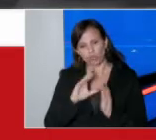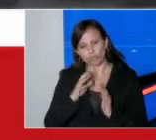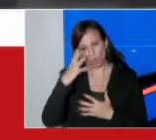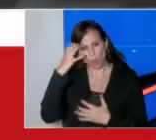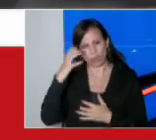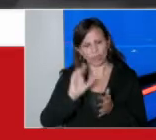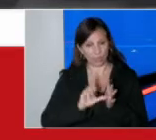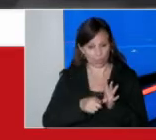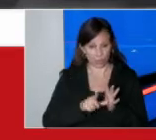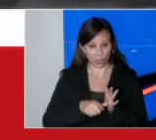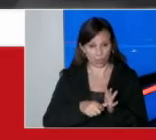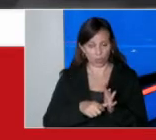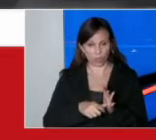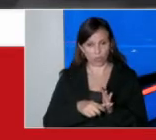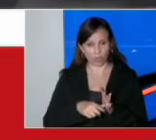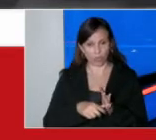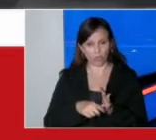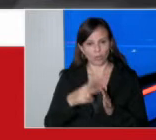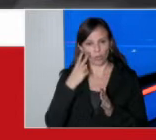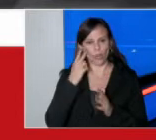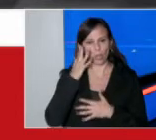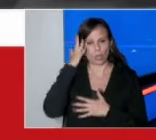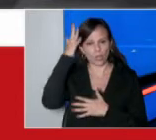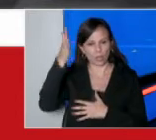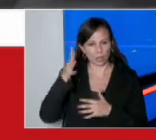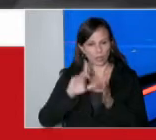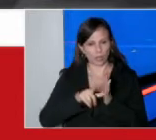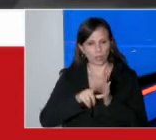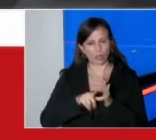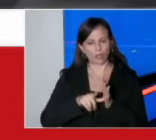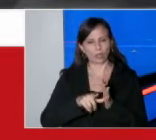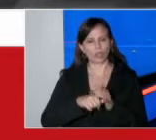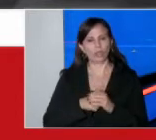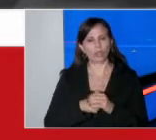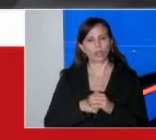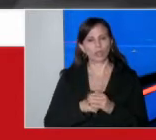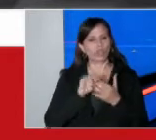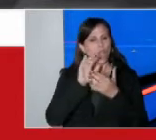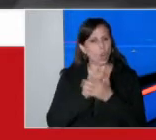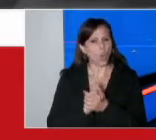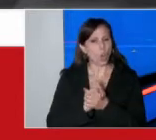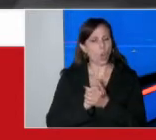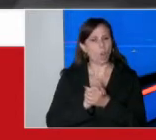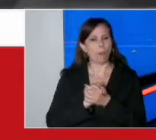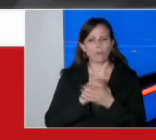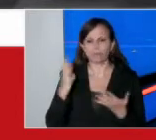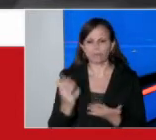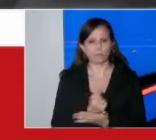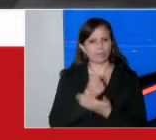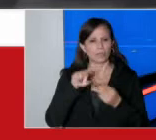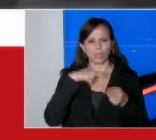אותו, והוא באמת רואה כאיזה חזון אידיאולוגי שהטכנולוגיה יכולה להוביל לשלום ולסגסוג עולמי וכן